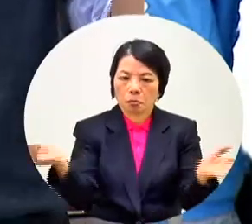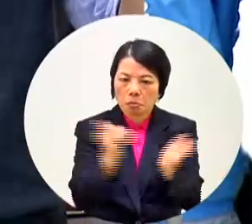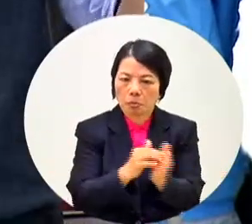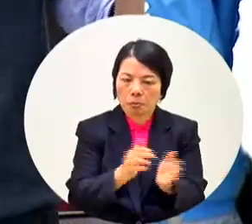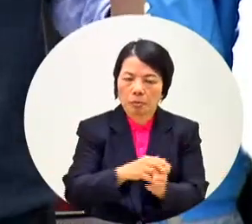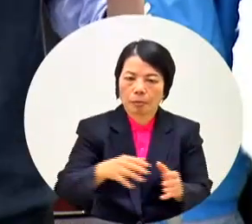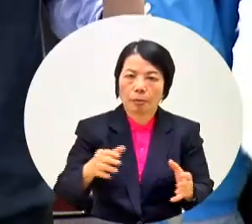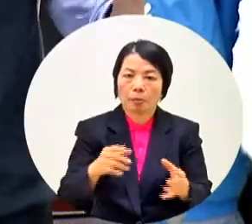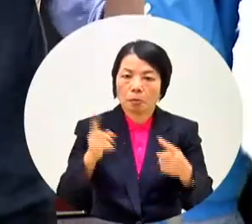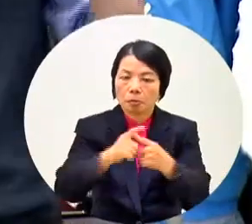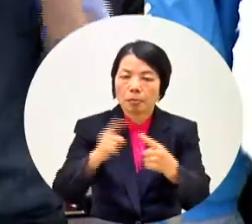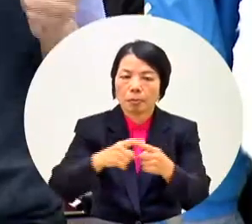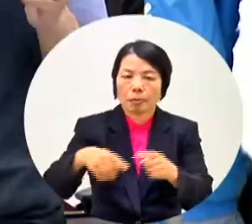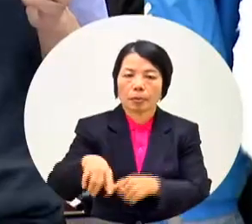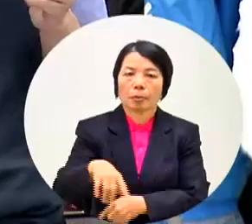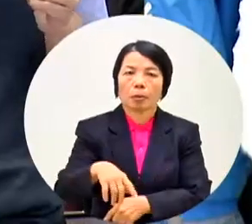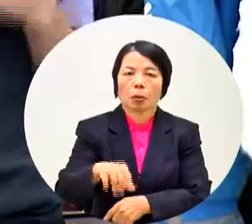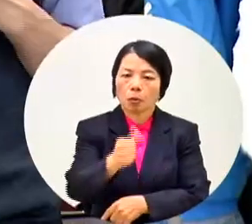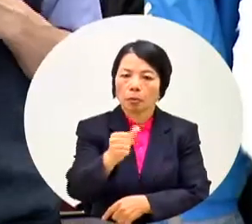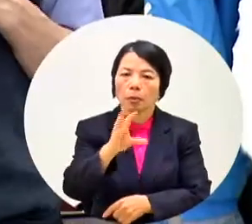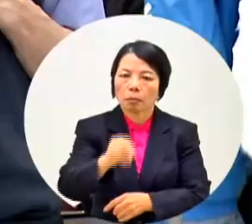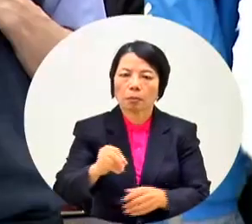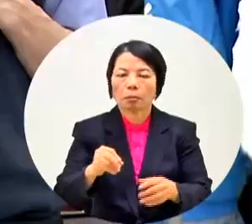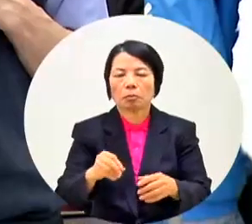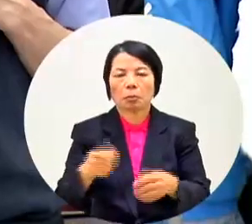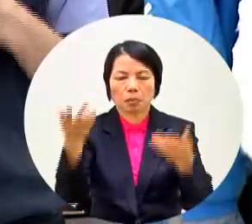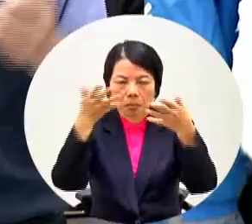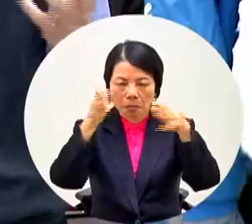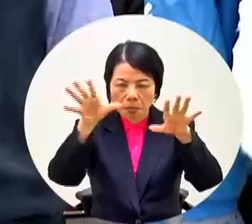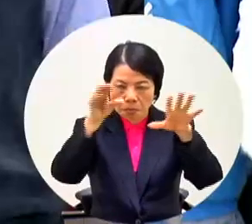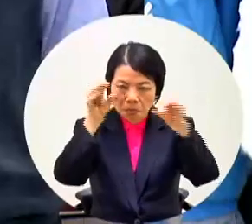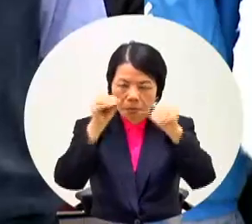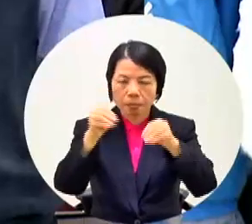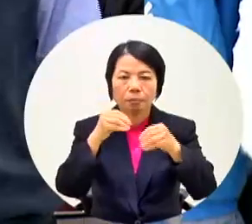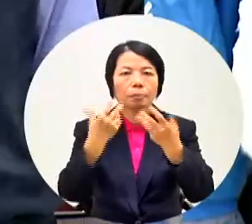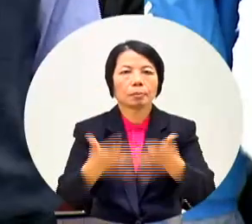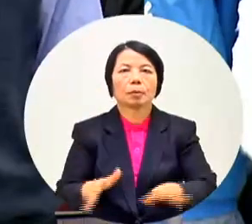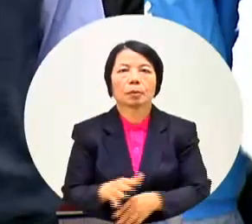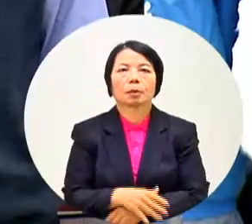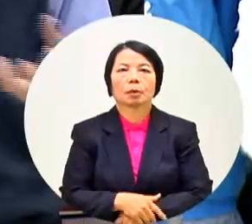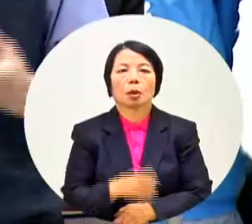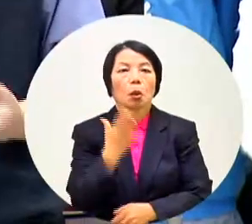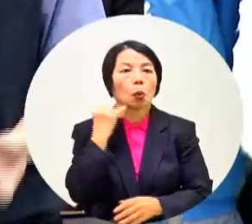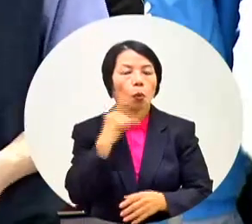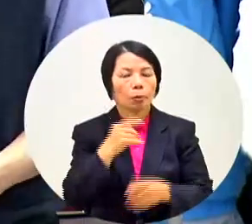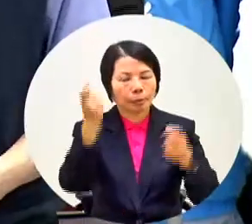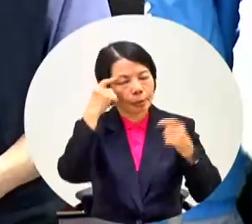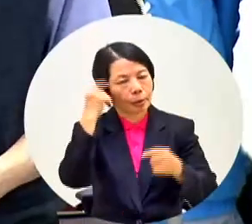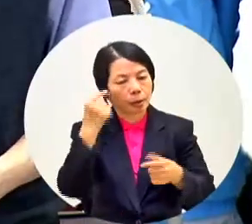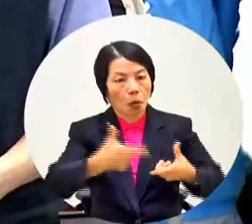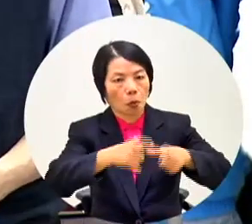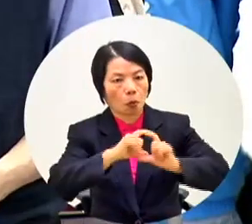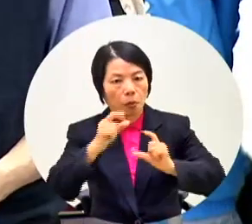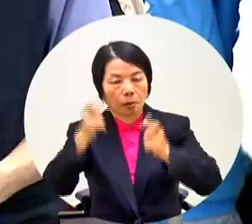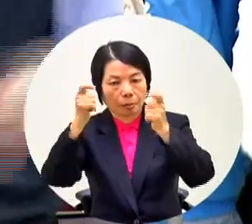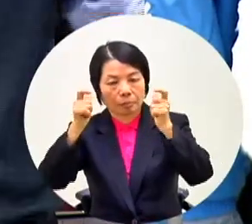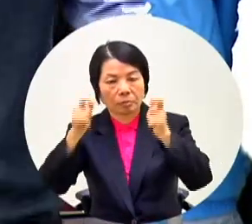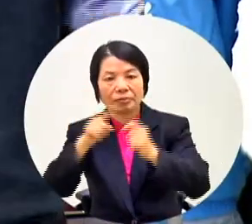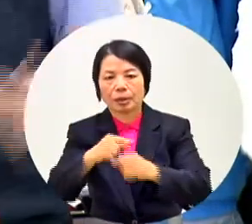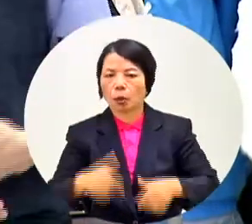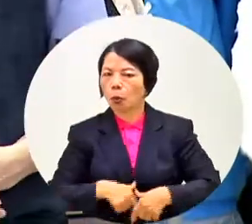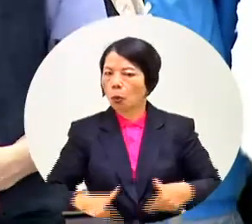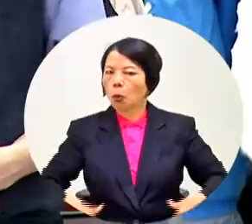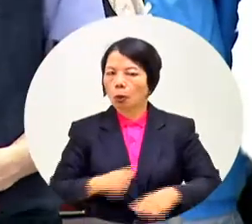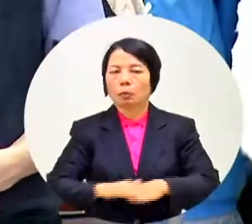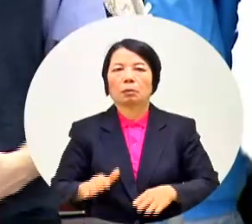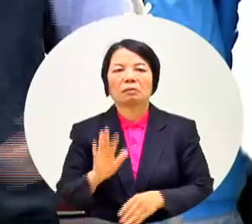了。这第二种想要回高雄的子弟，他胆子就大了，已经不敢等来。为什么？高雄不跟国际接轨，台